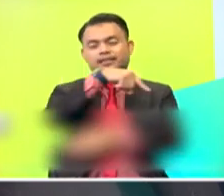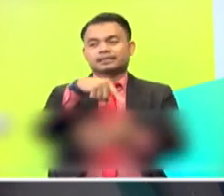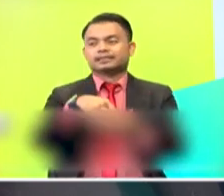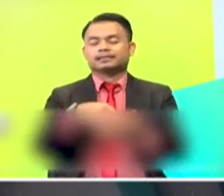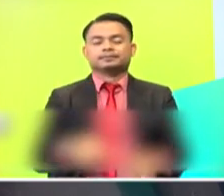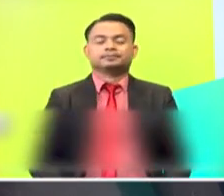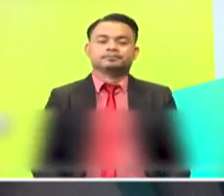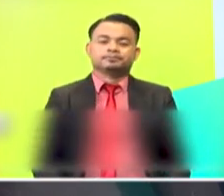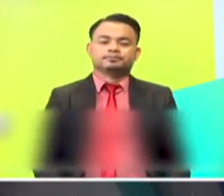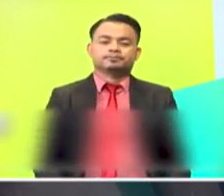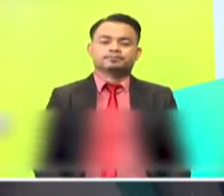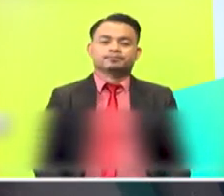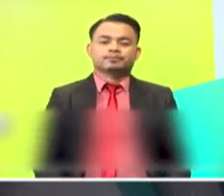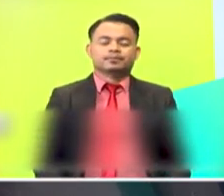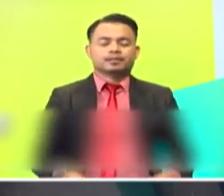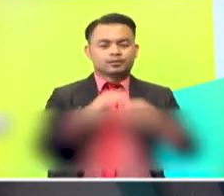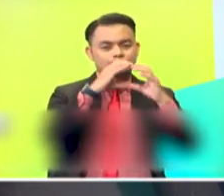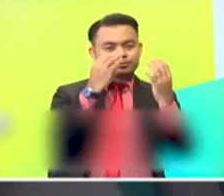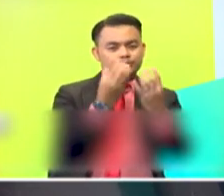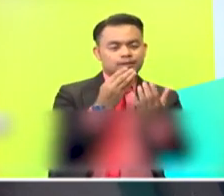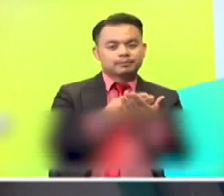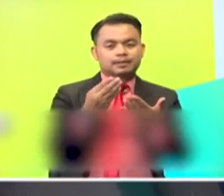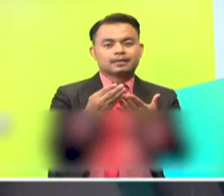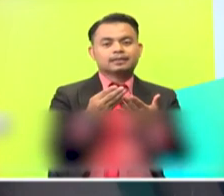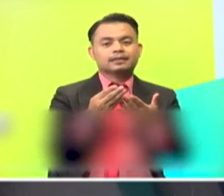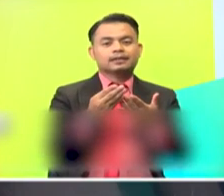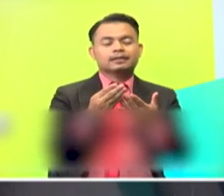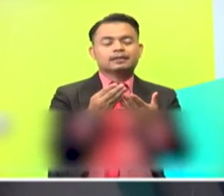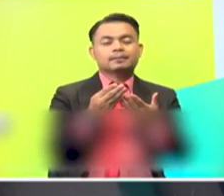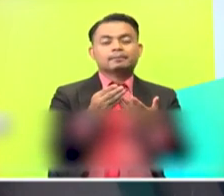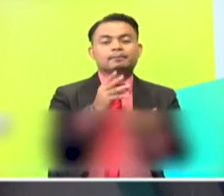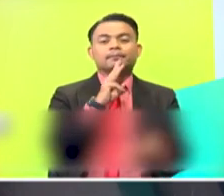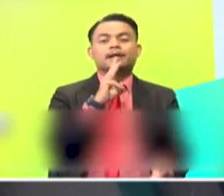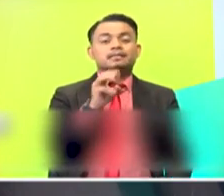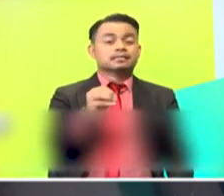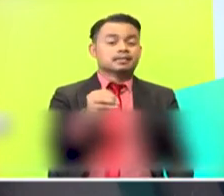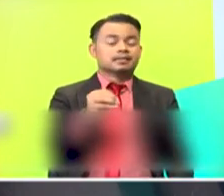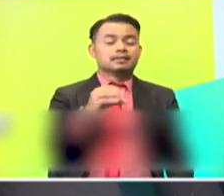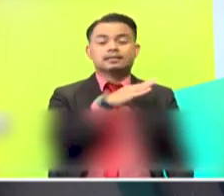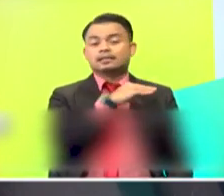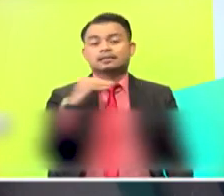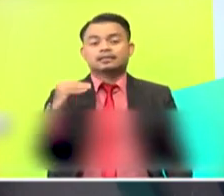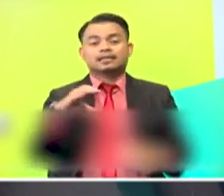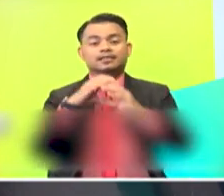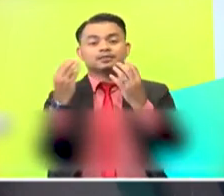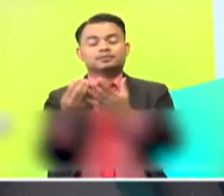jadi aku Mulan bahan basah kumpulan bahan kreyo ke Ceko